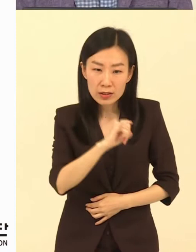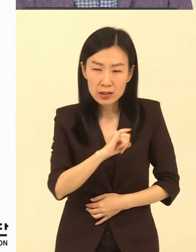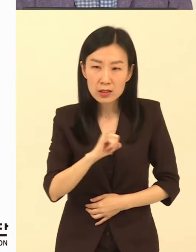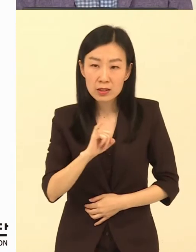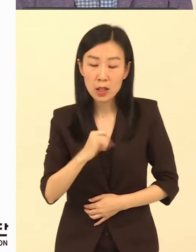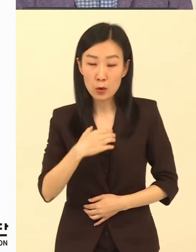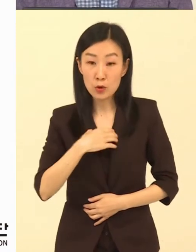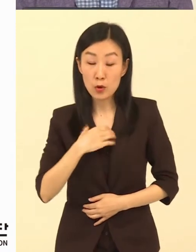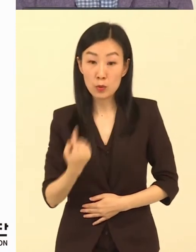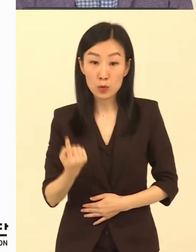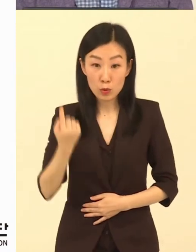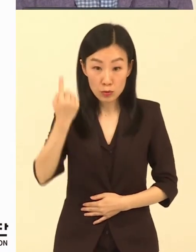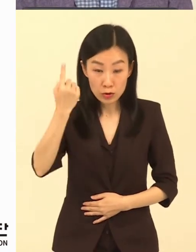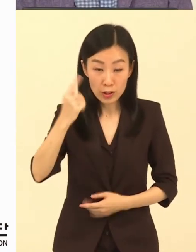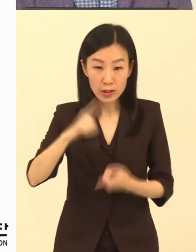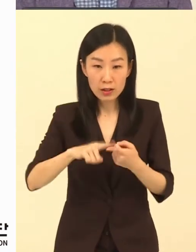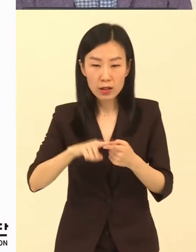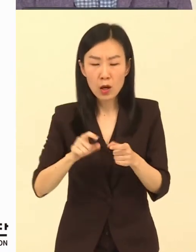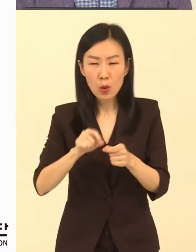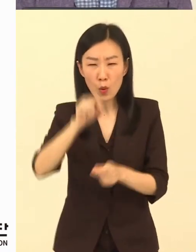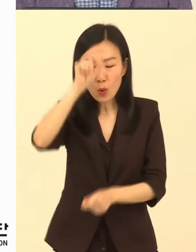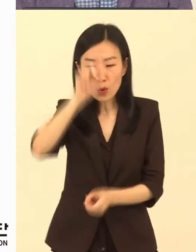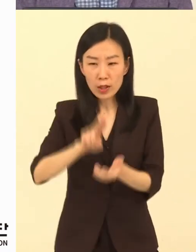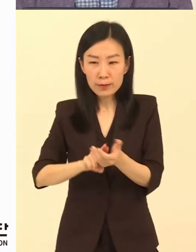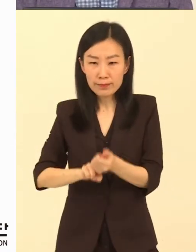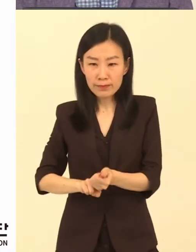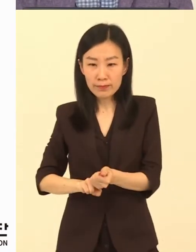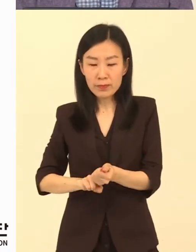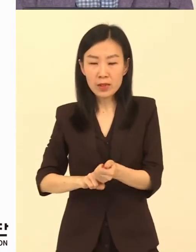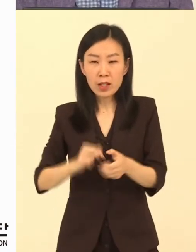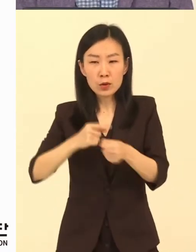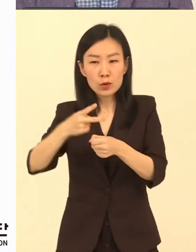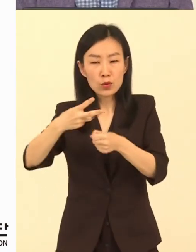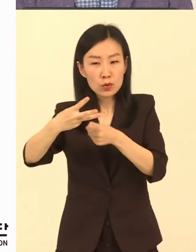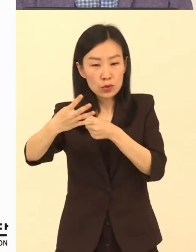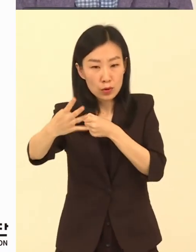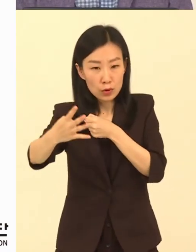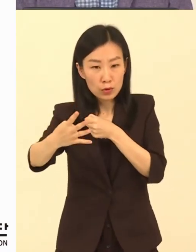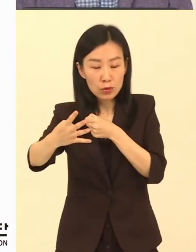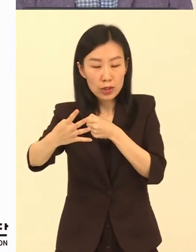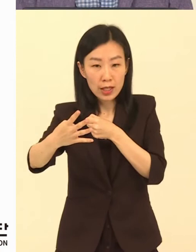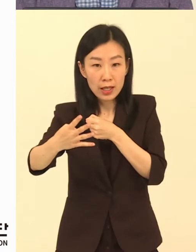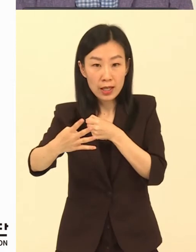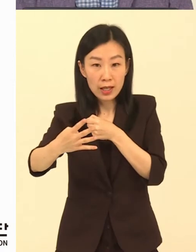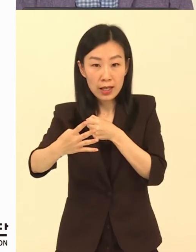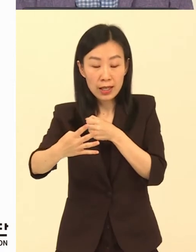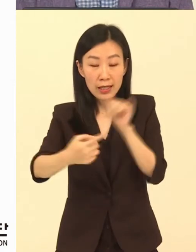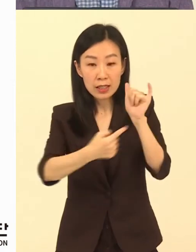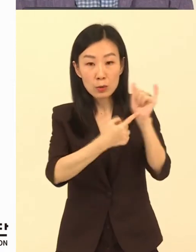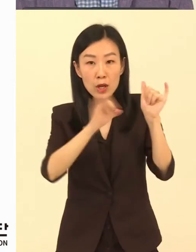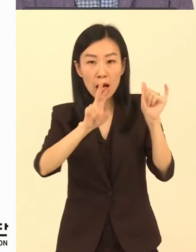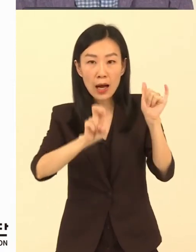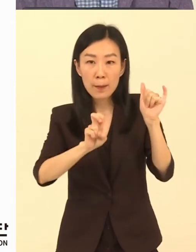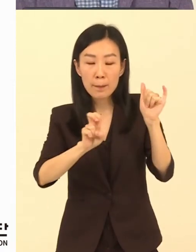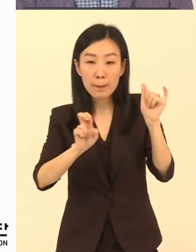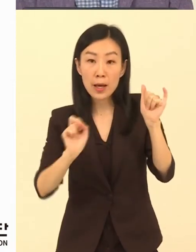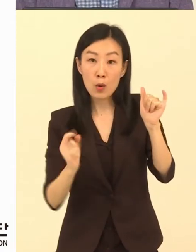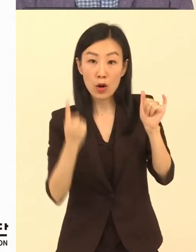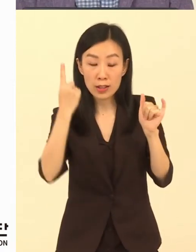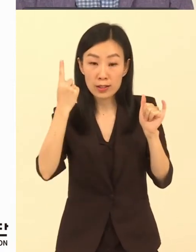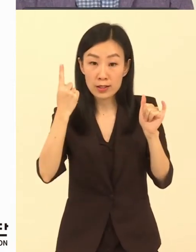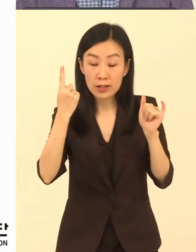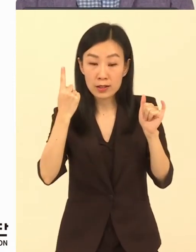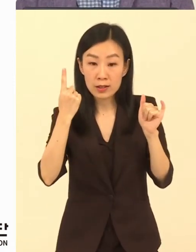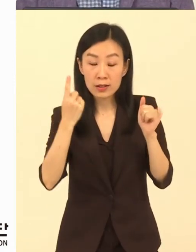오랜 기간 잠복해 있다가 수년 후에 자궁경부암으로 발전될 수 있으므로 최근